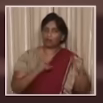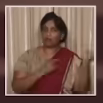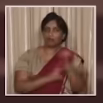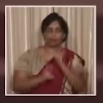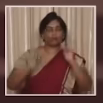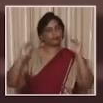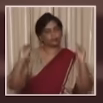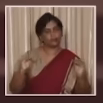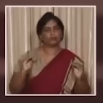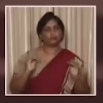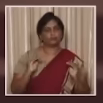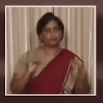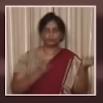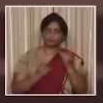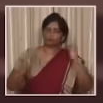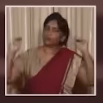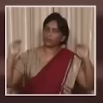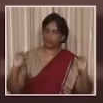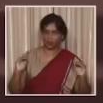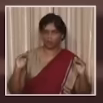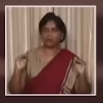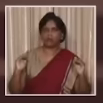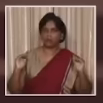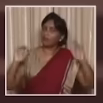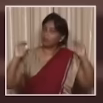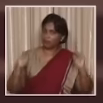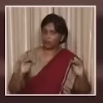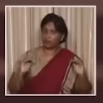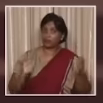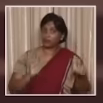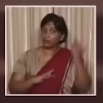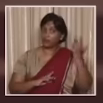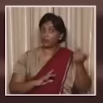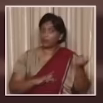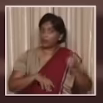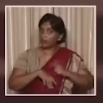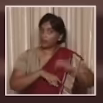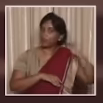දෙපැත්තෙම ගන්න. දෙපැත්තෙම අඩු කරනකොට ඒ අඩු කරනකොට වැඩිපුර ගත්ත